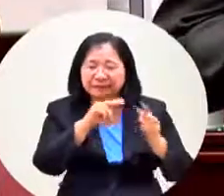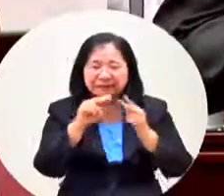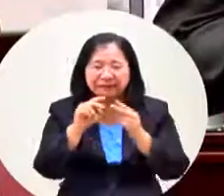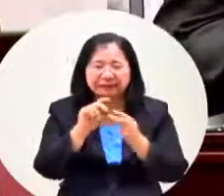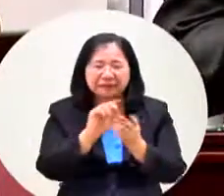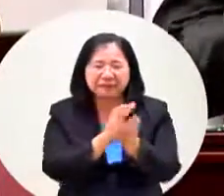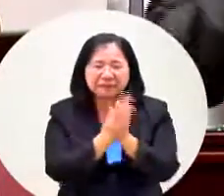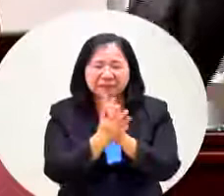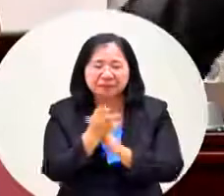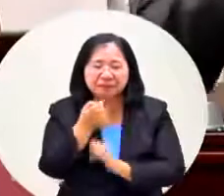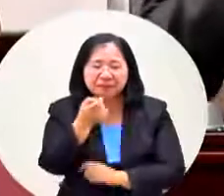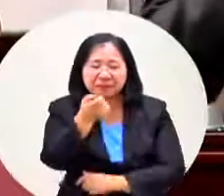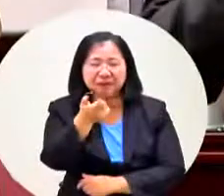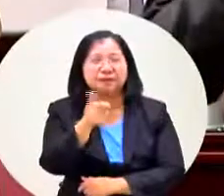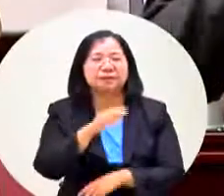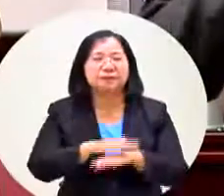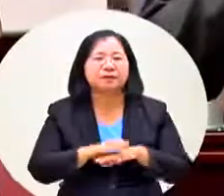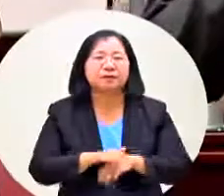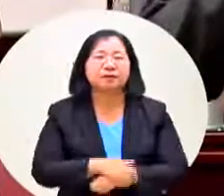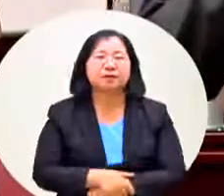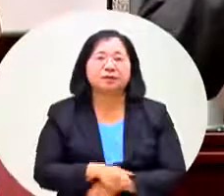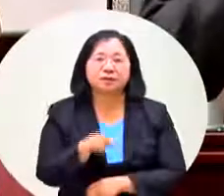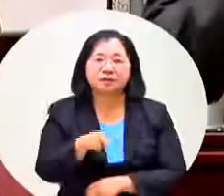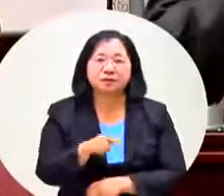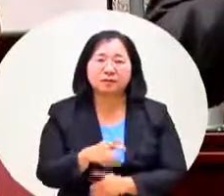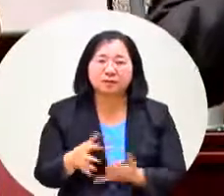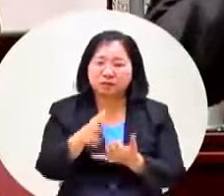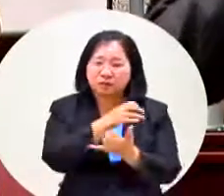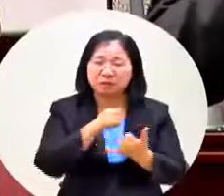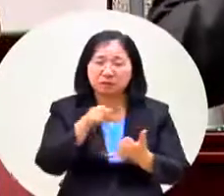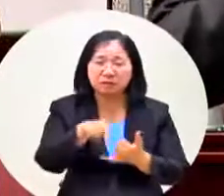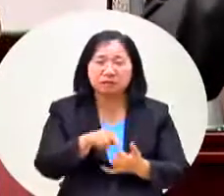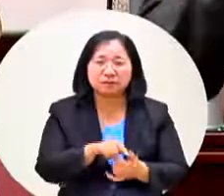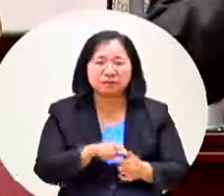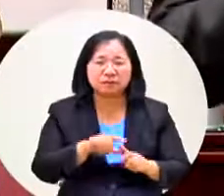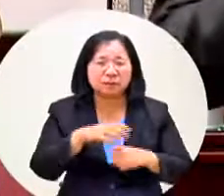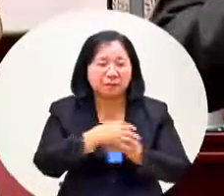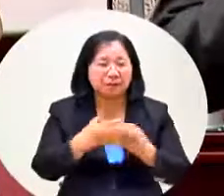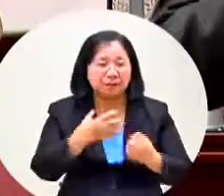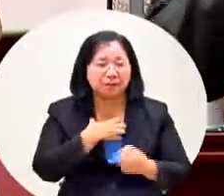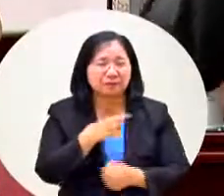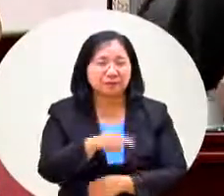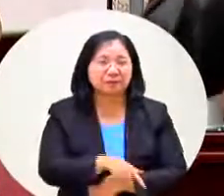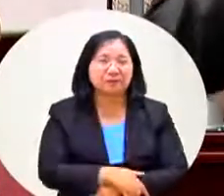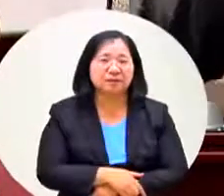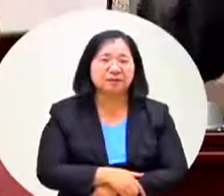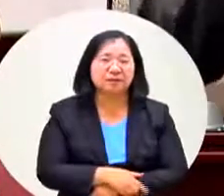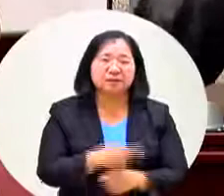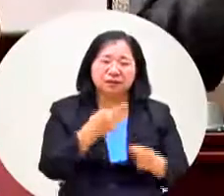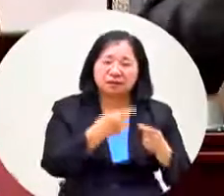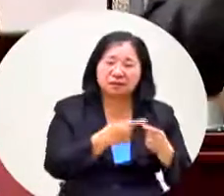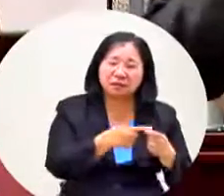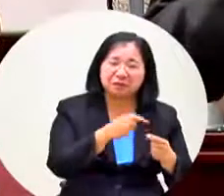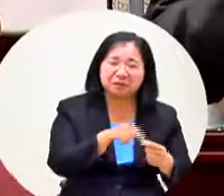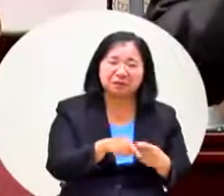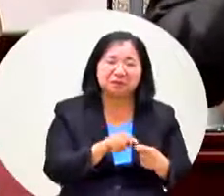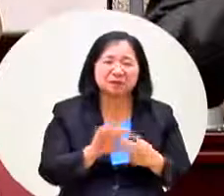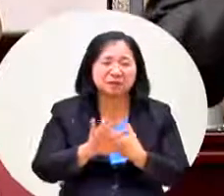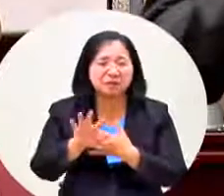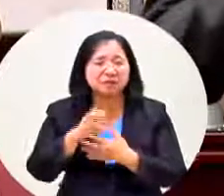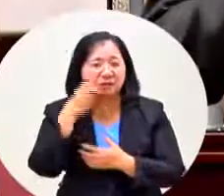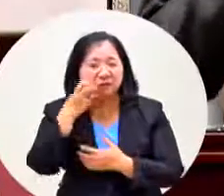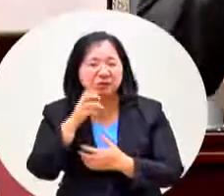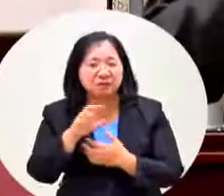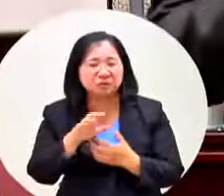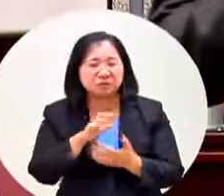看咱的这个整个的预算吼，会阁增加非常的大。你包括像目前拢总有开放14项。吼，啊，每一